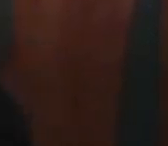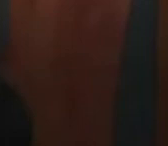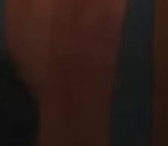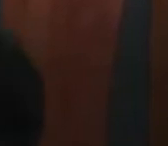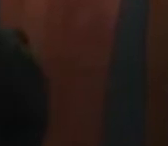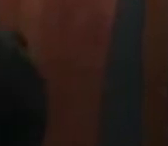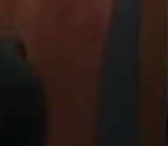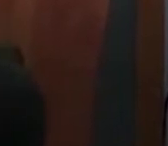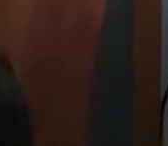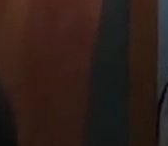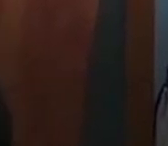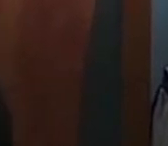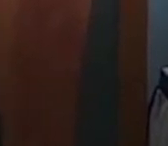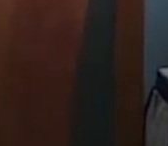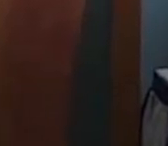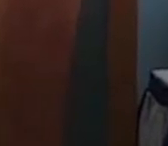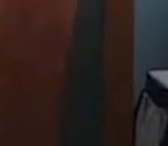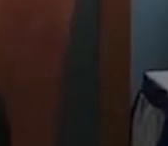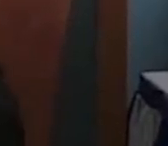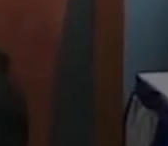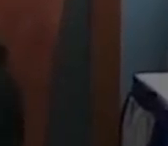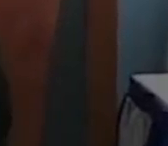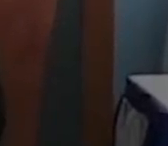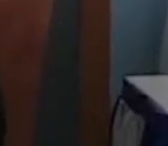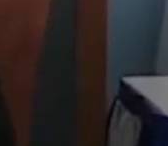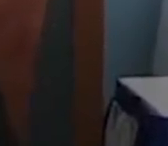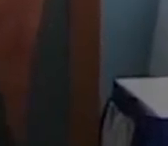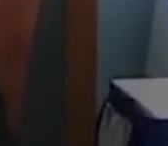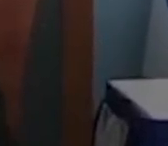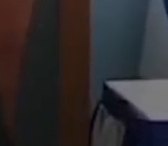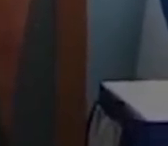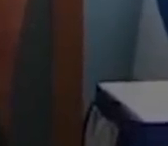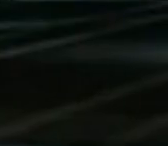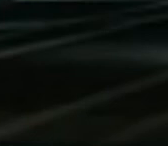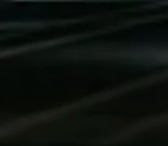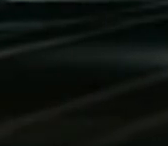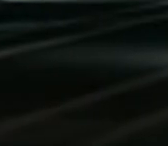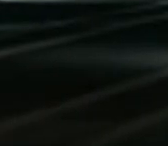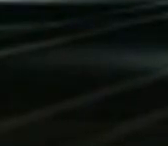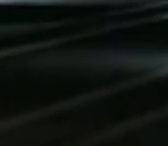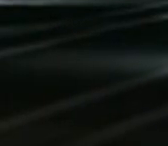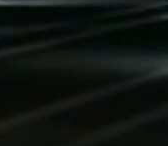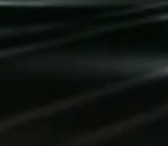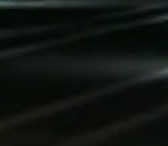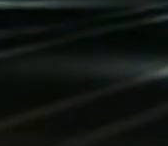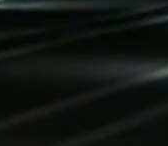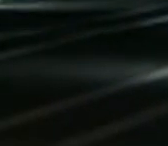משהו. תמיד רוצים מסיבת עיתונאים, למה לא מדבר? הנה אני מדבר.